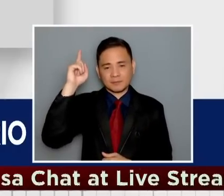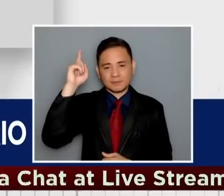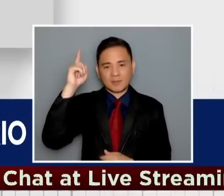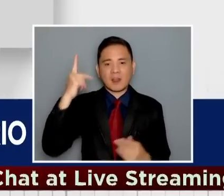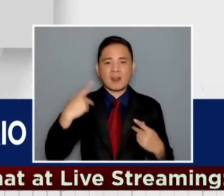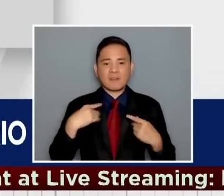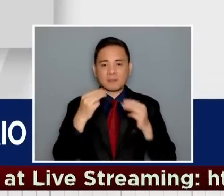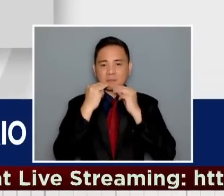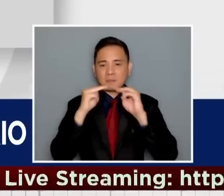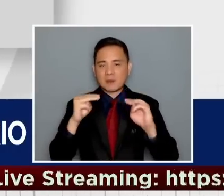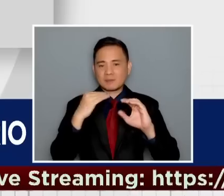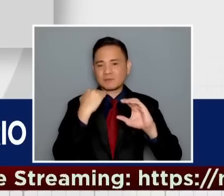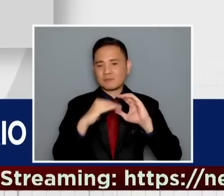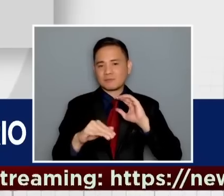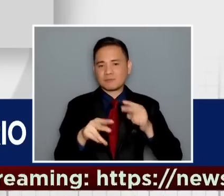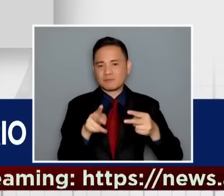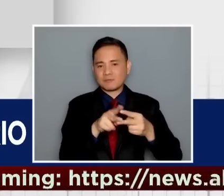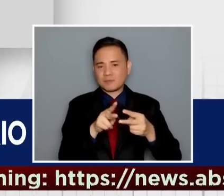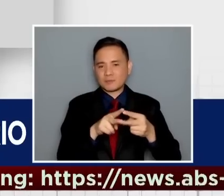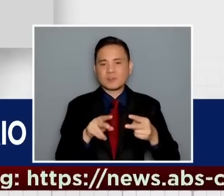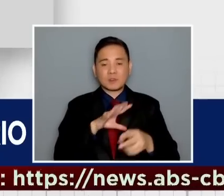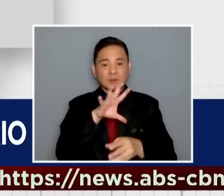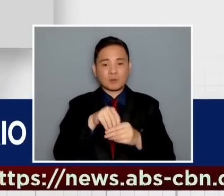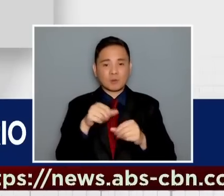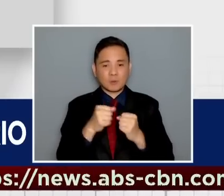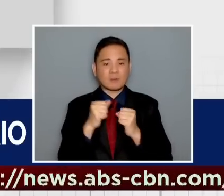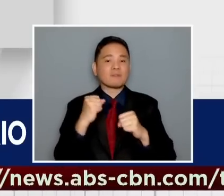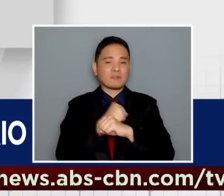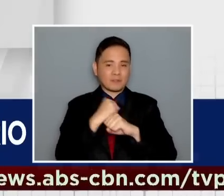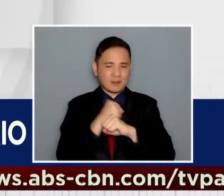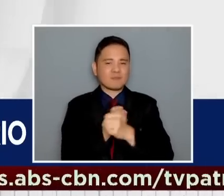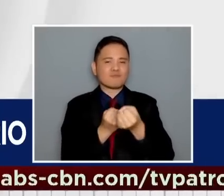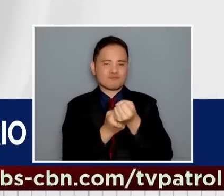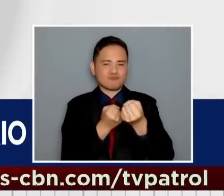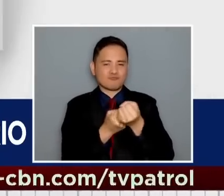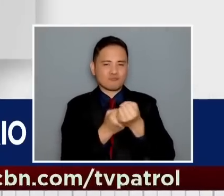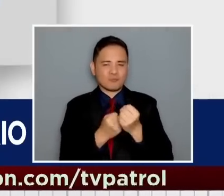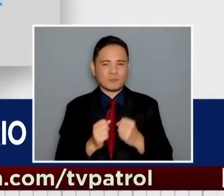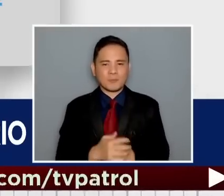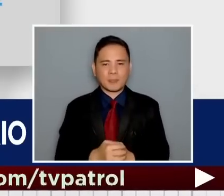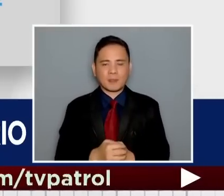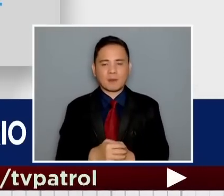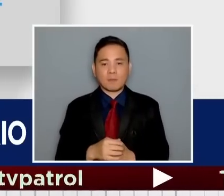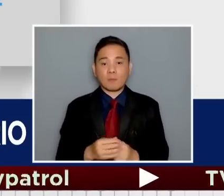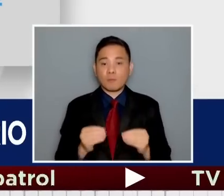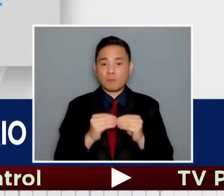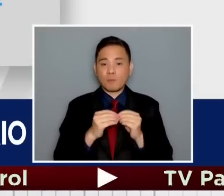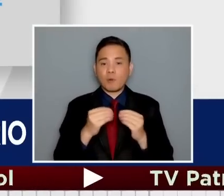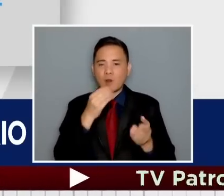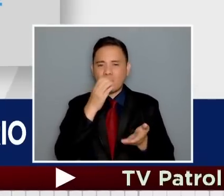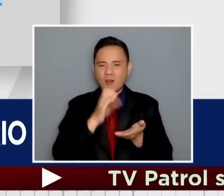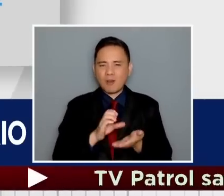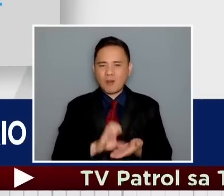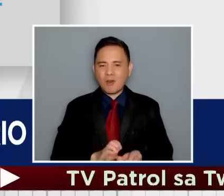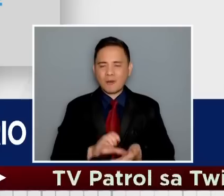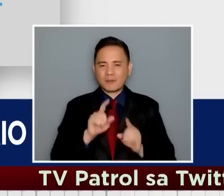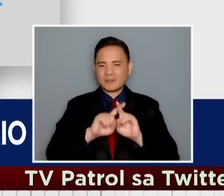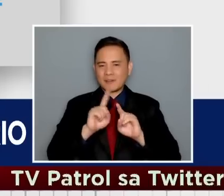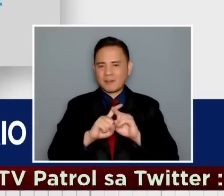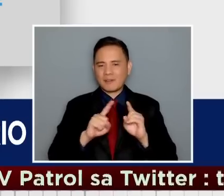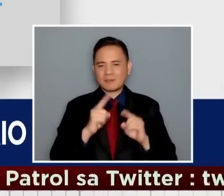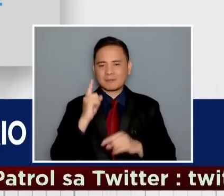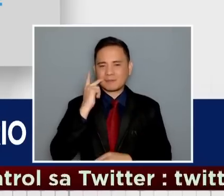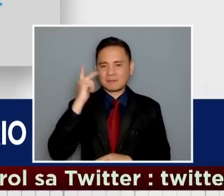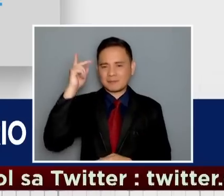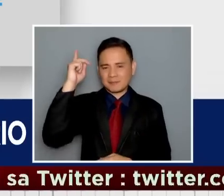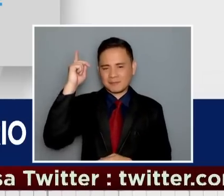na kasama sila sa matinding laban na ito ni Tenorio. Sunod-sunod din ang mga mensahe mula sa players ng ibang koponan. Pati na